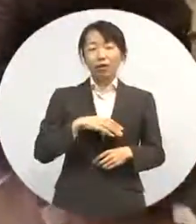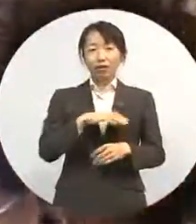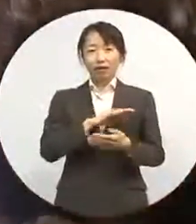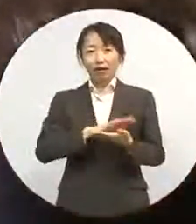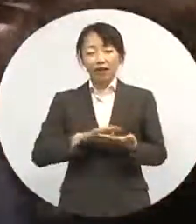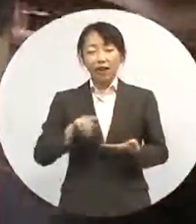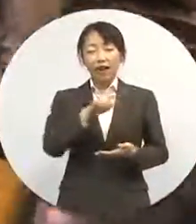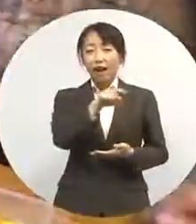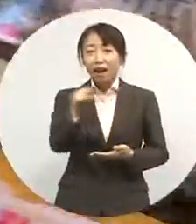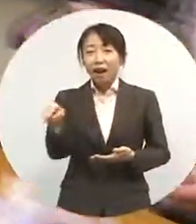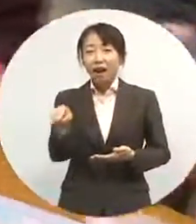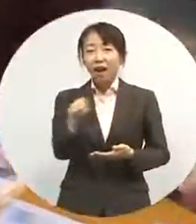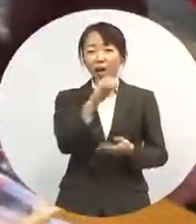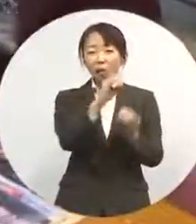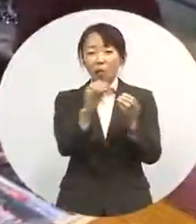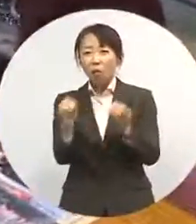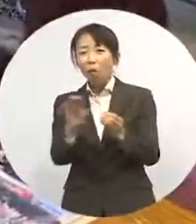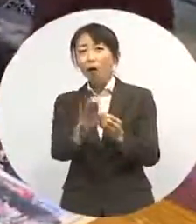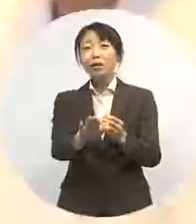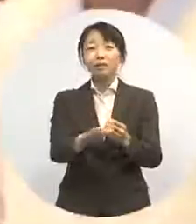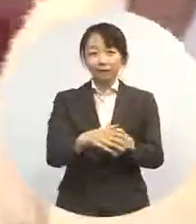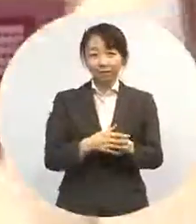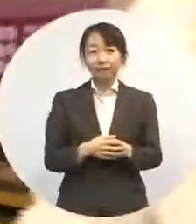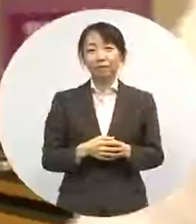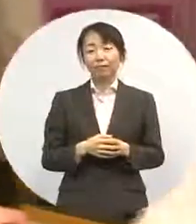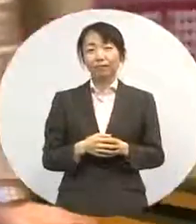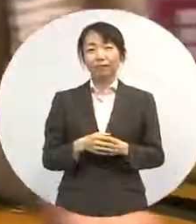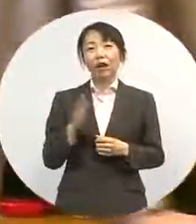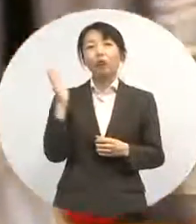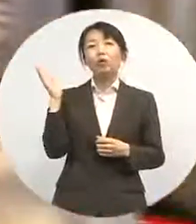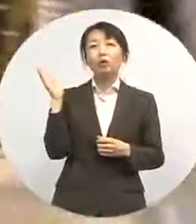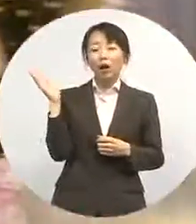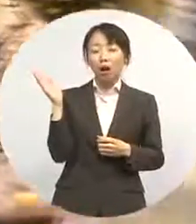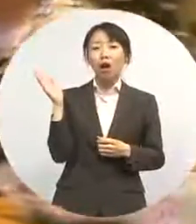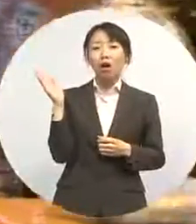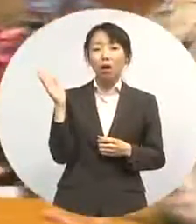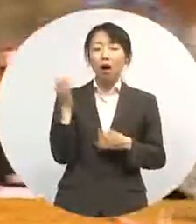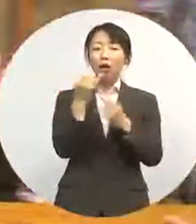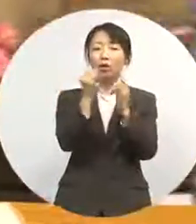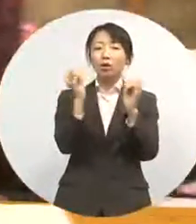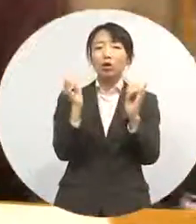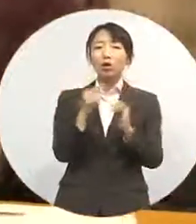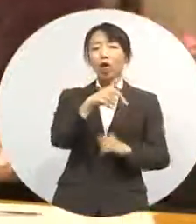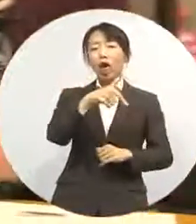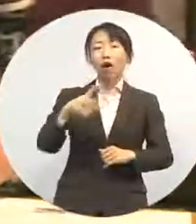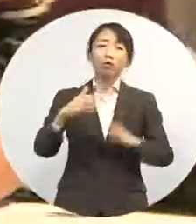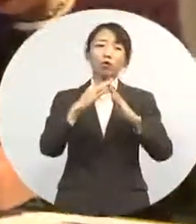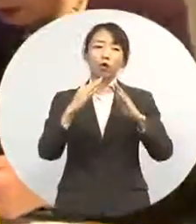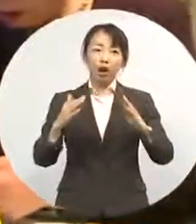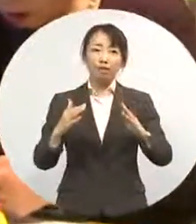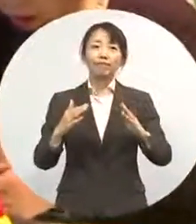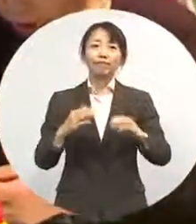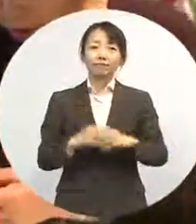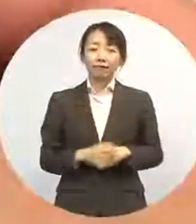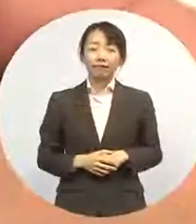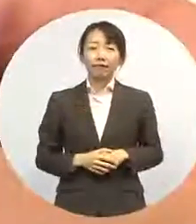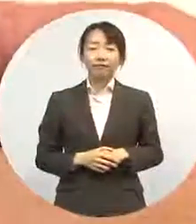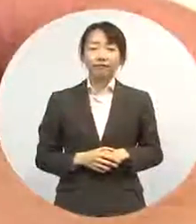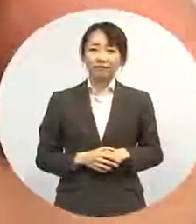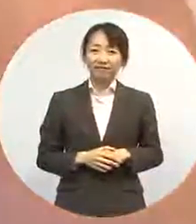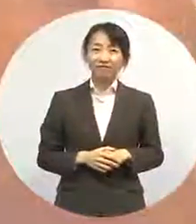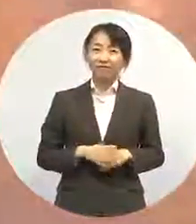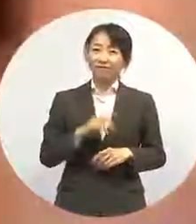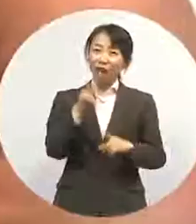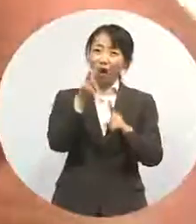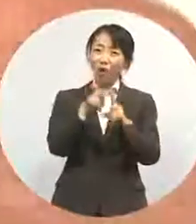な可愛い小物がいっぱいありますけど。 こちらは老人クラブの女性部会の皆さん、ど